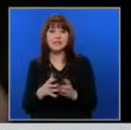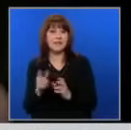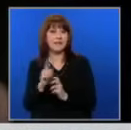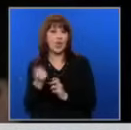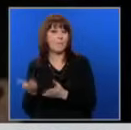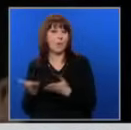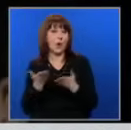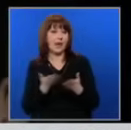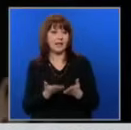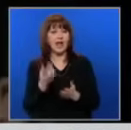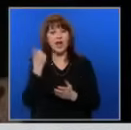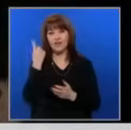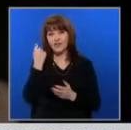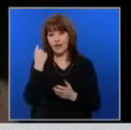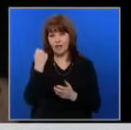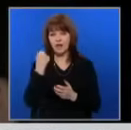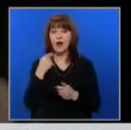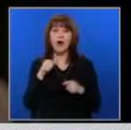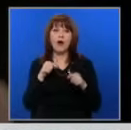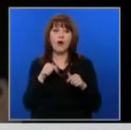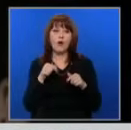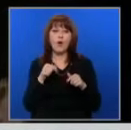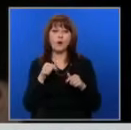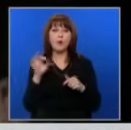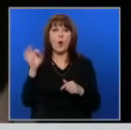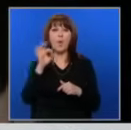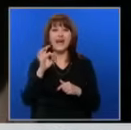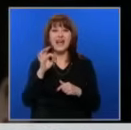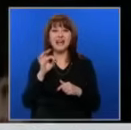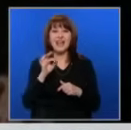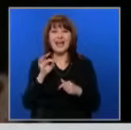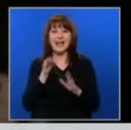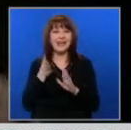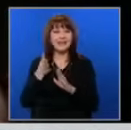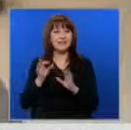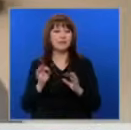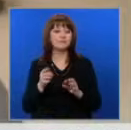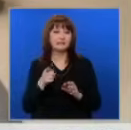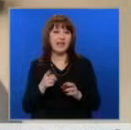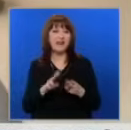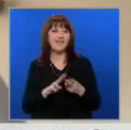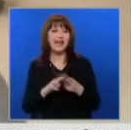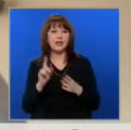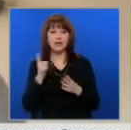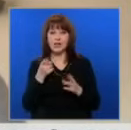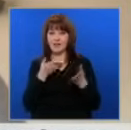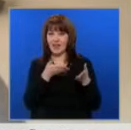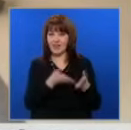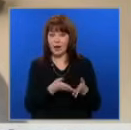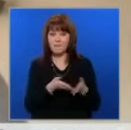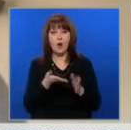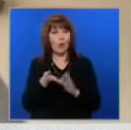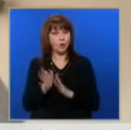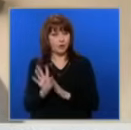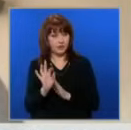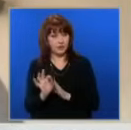поканени. Вчера от Асоциацията за оранжерийните производители господин Велин Георгиев е бил там, отишъл